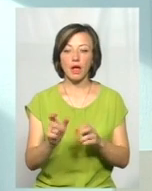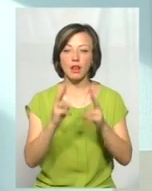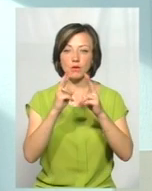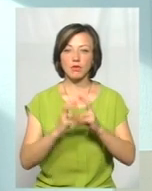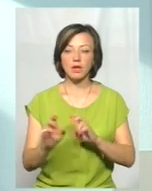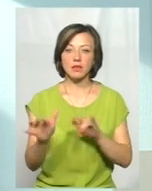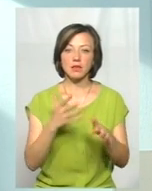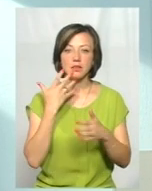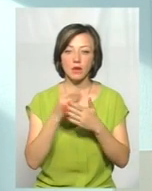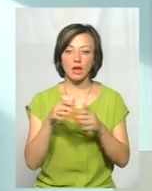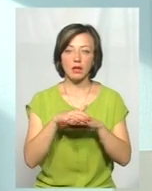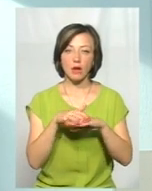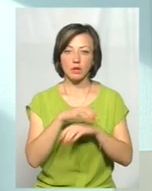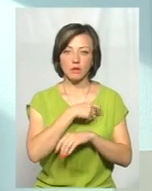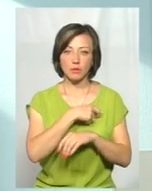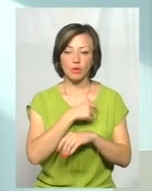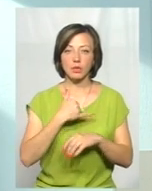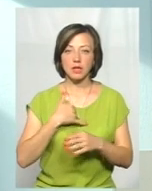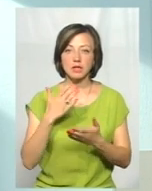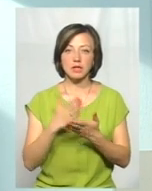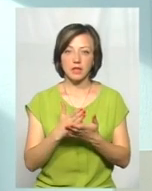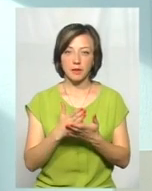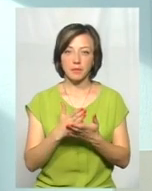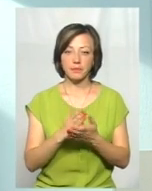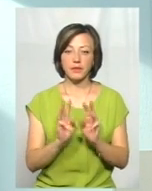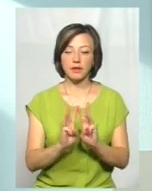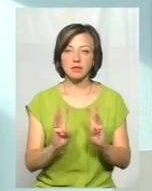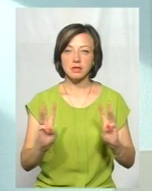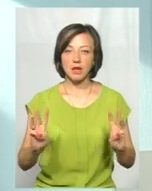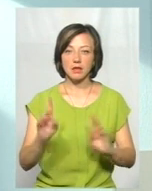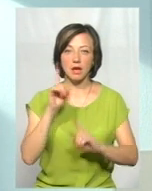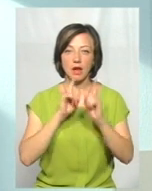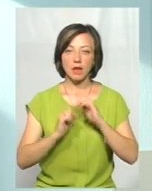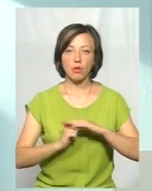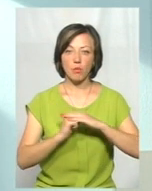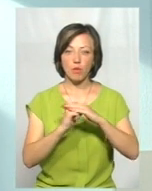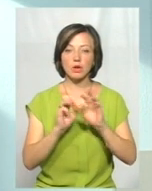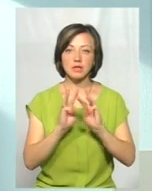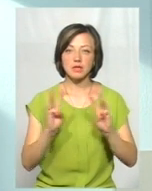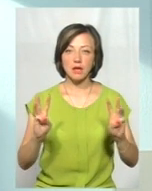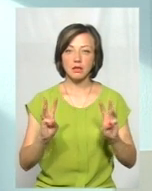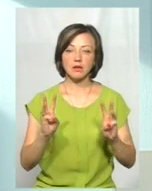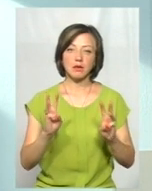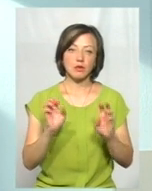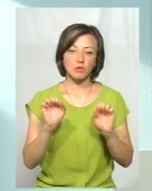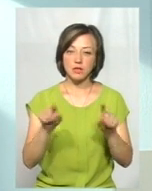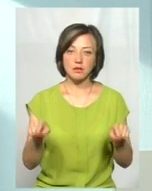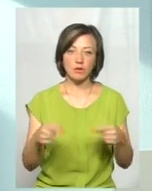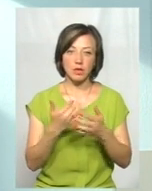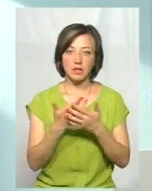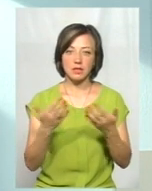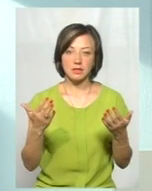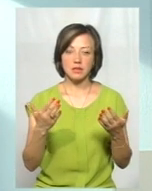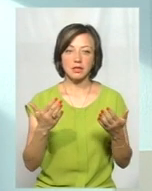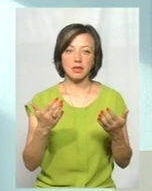аналізувати діяльність своїх народних депутатів. У нас є сайт там Рада Опора, у нас є сайт «Вони голосують для тебе», де можна створювати різні політики